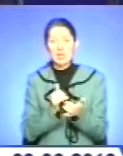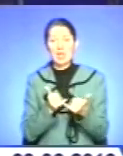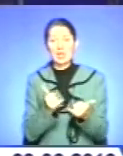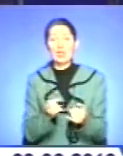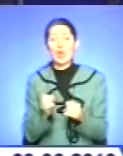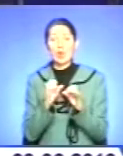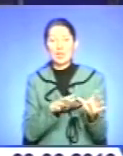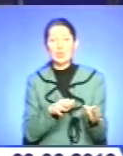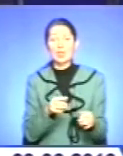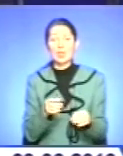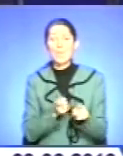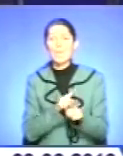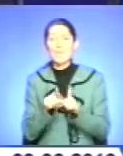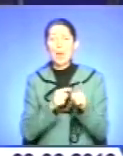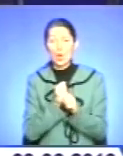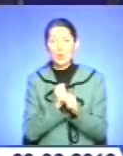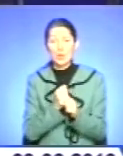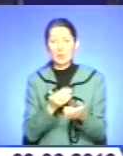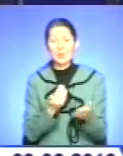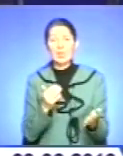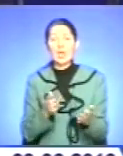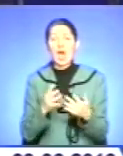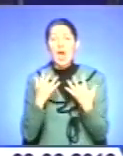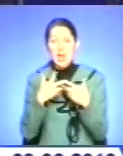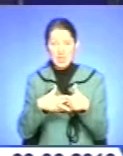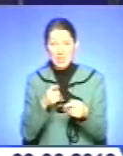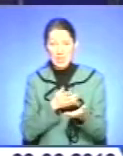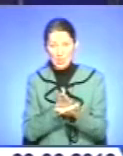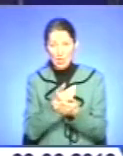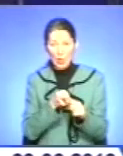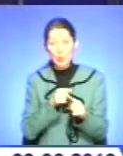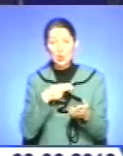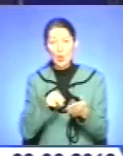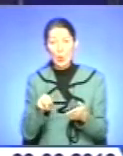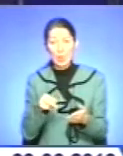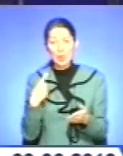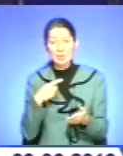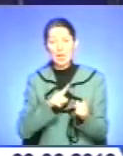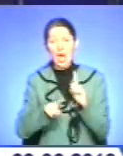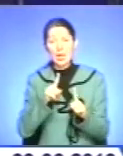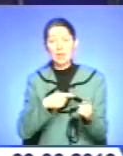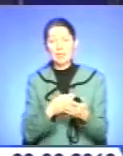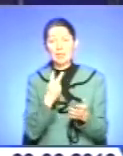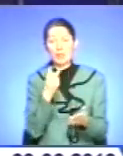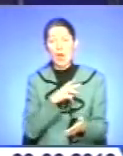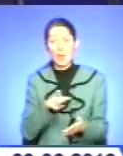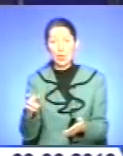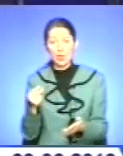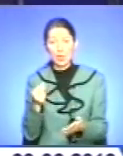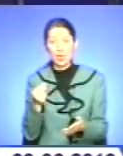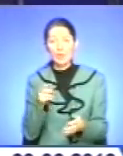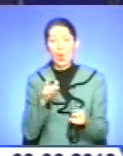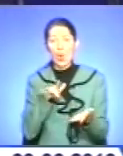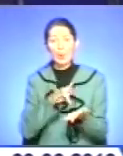переробляти. Від лінії, яку закупила обласна рада у 2009 році, майже за 2 мільйони гривень у міській раді